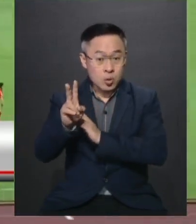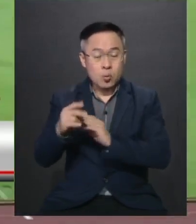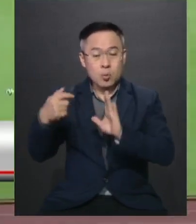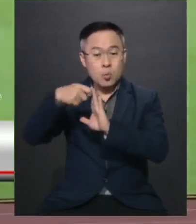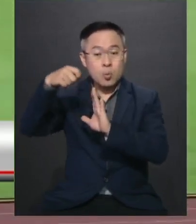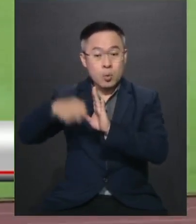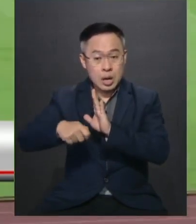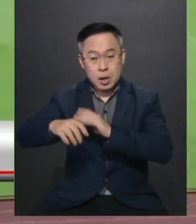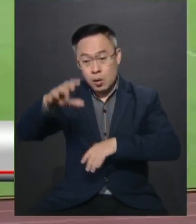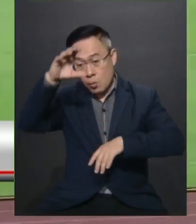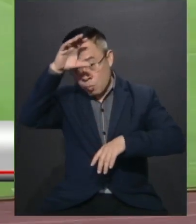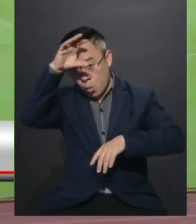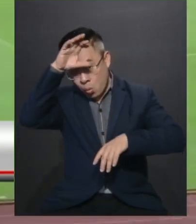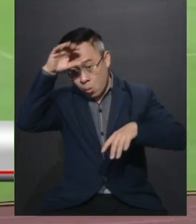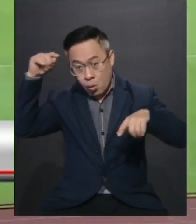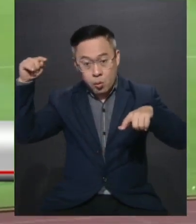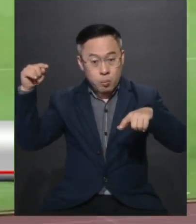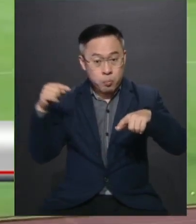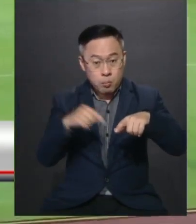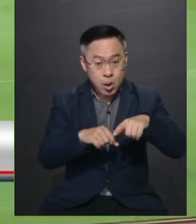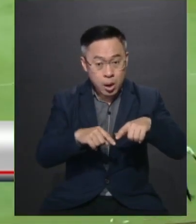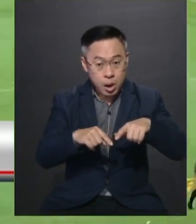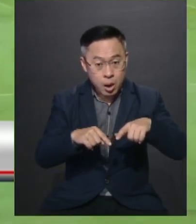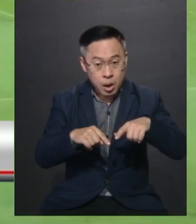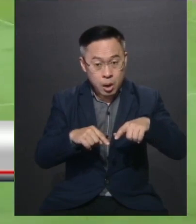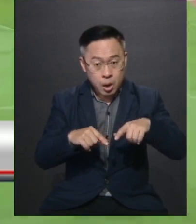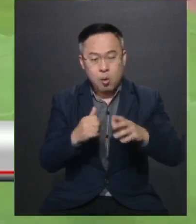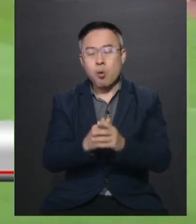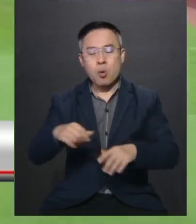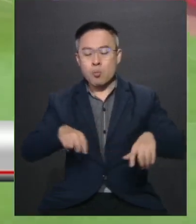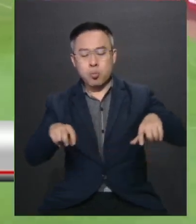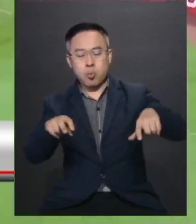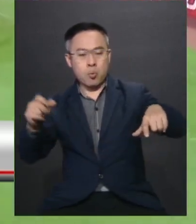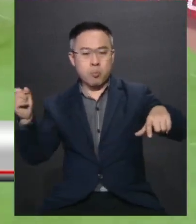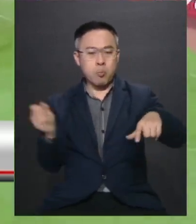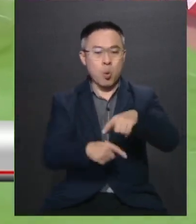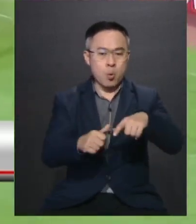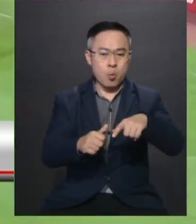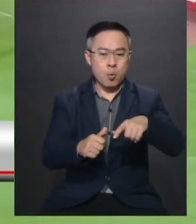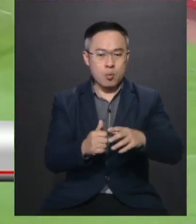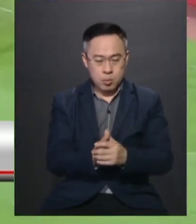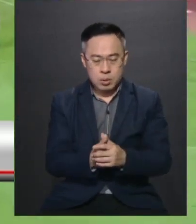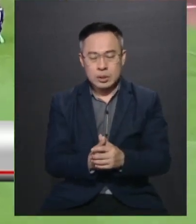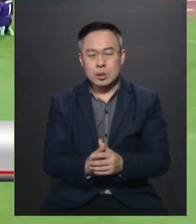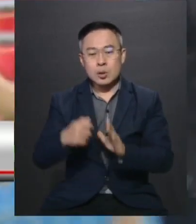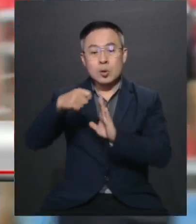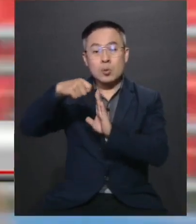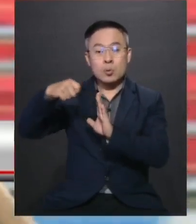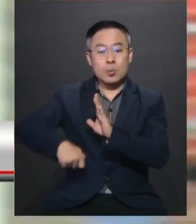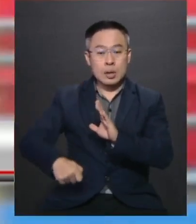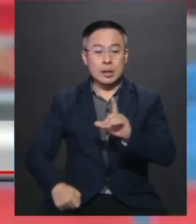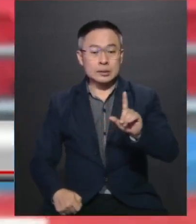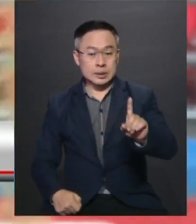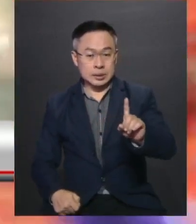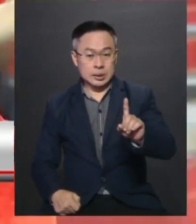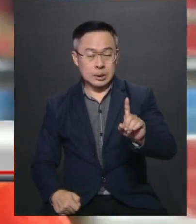ไทยร่อนโมงเช็ดมาให้กับจอแดนเมอร์เร่ค่ะหลุดเข้าไปนะคะคุณผู้ชมแล้วก็กดด้วยขวาตรงตาข่ายค่ะ